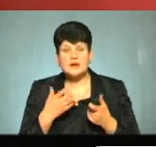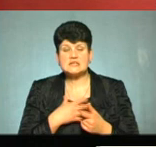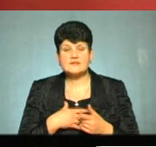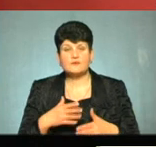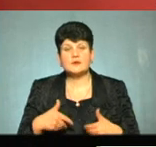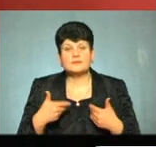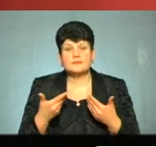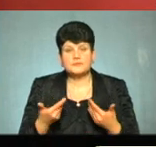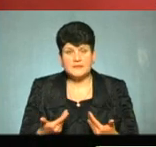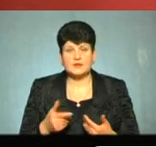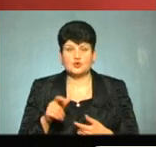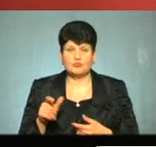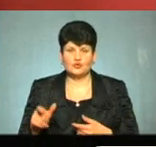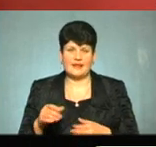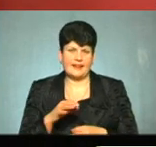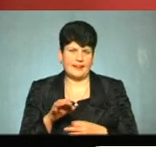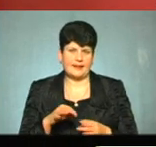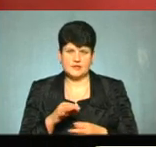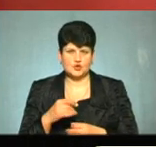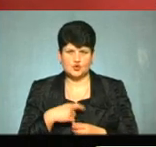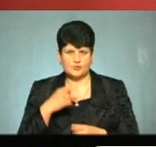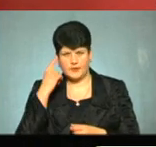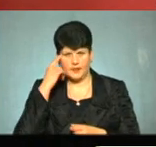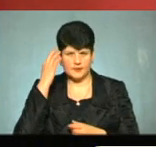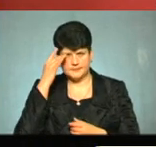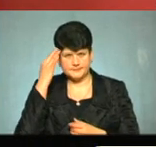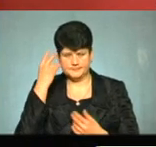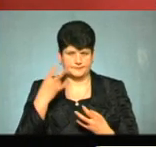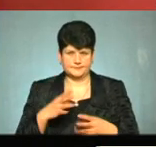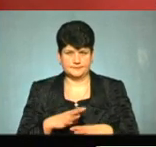зараз важливо їм донести, аби люди зайвого собі в голові не